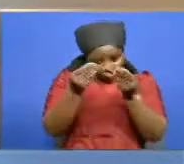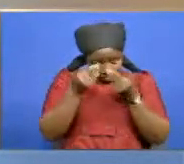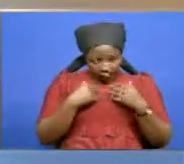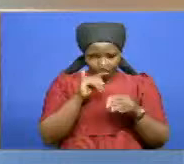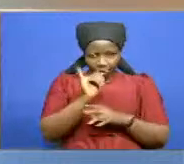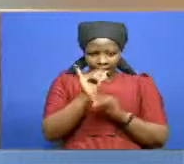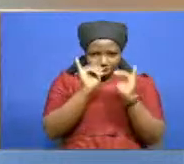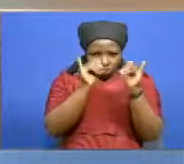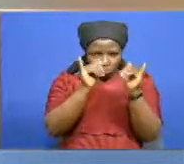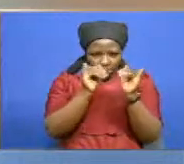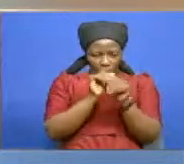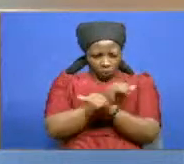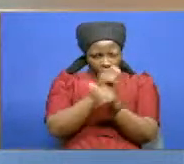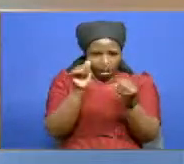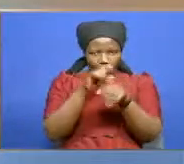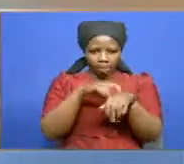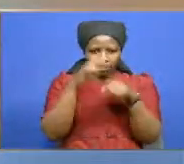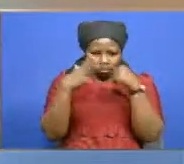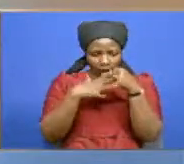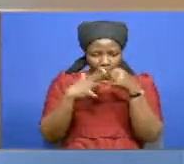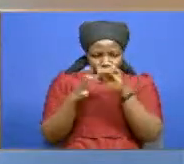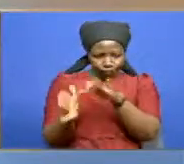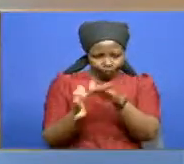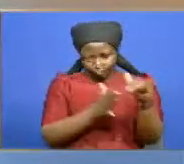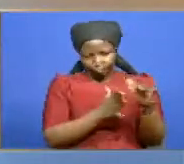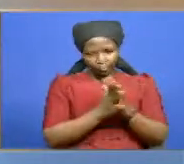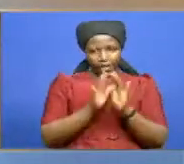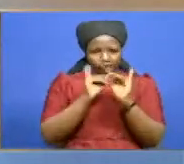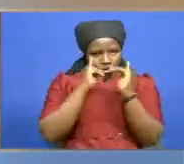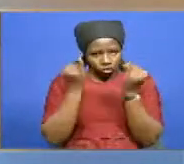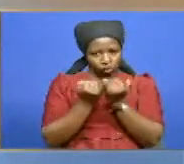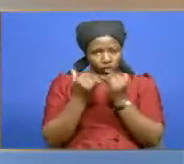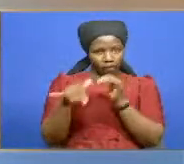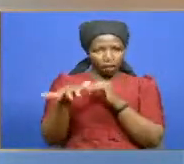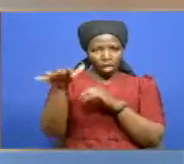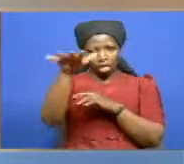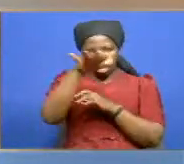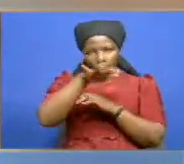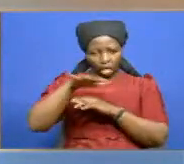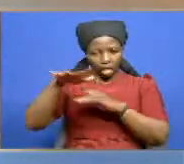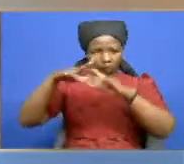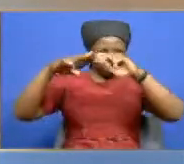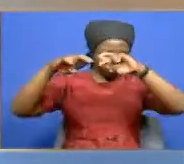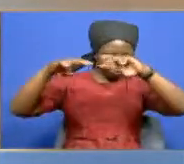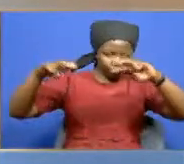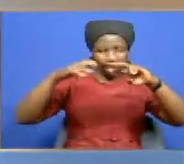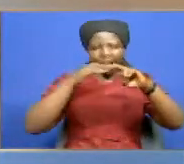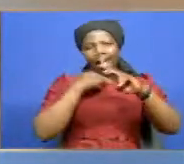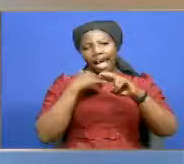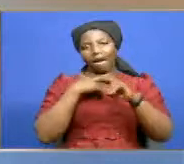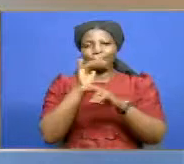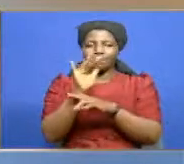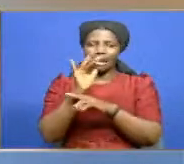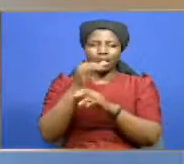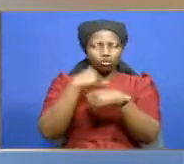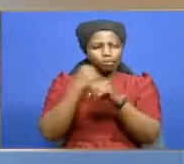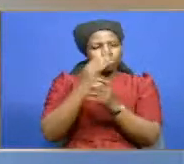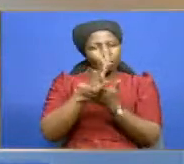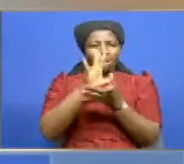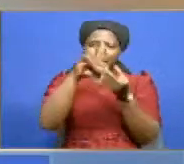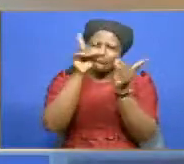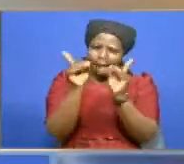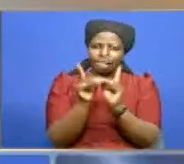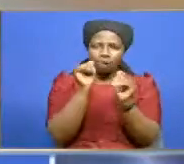ukamilifu mida ya saa 3. Tukiendelea ni kwa shirika la utafiti wa angani limetakiwa kujizatiti kuhakikisha data linalopata ama